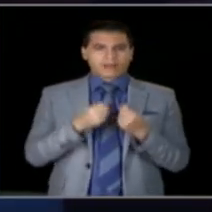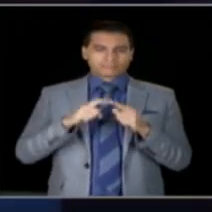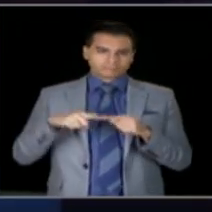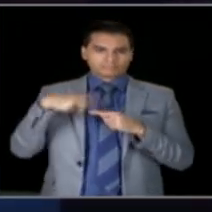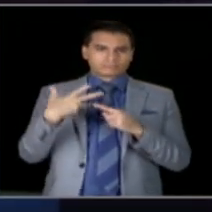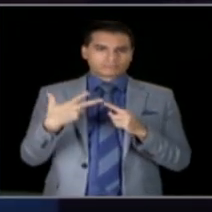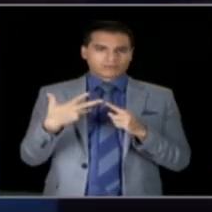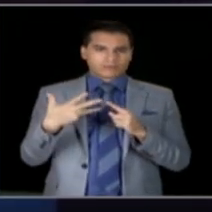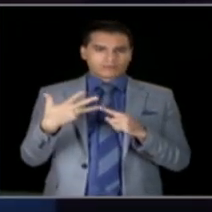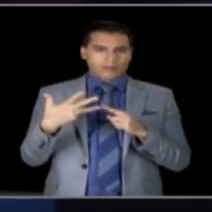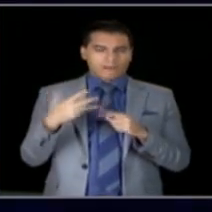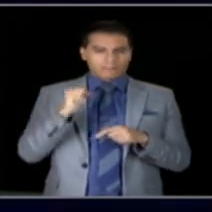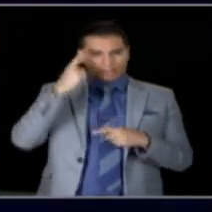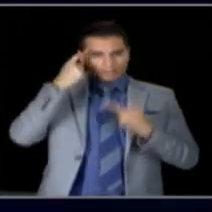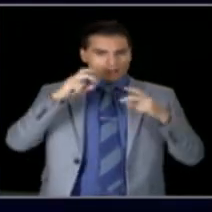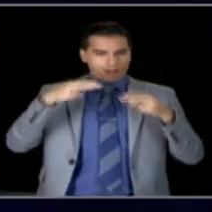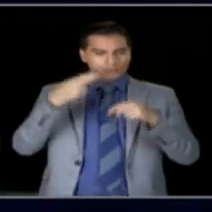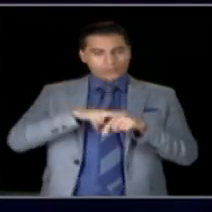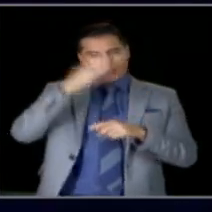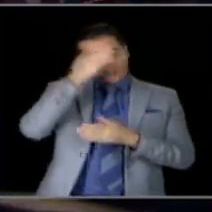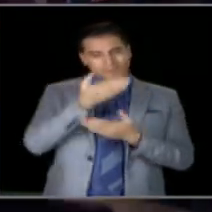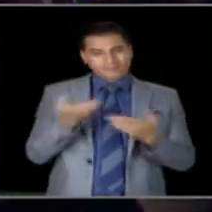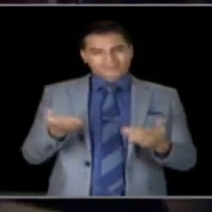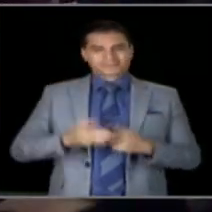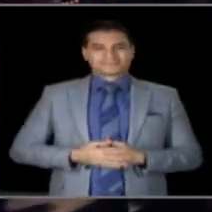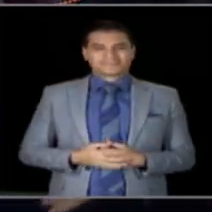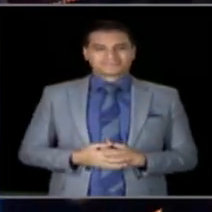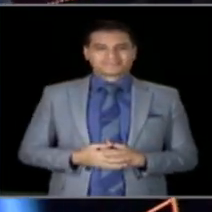تانية مع فقرة تحت الضغط والعباقرة.